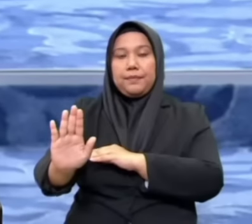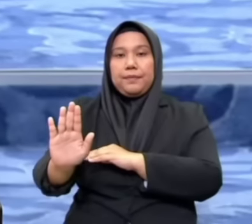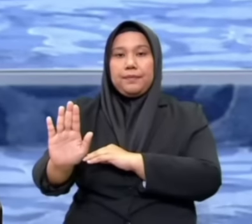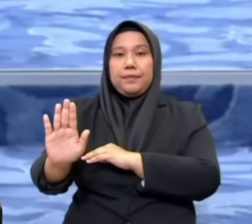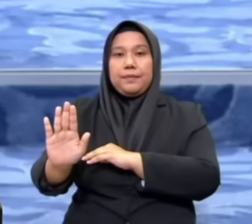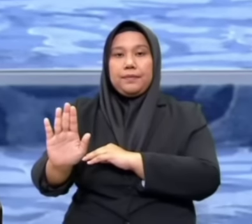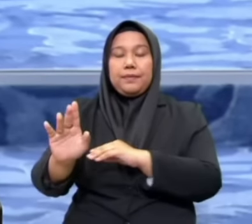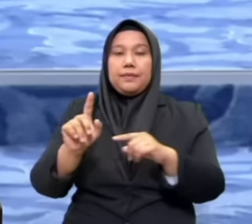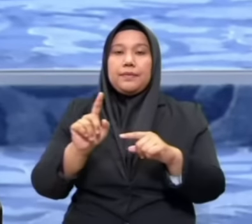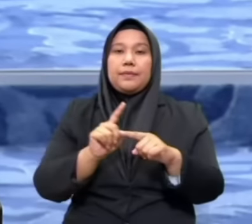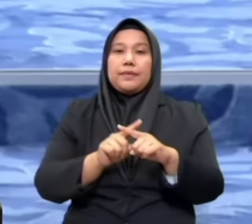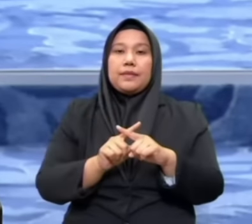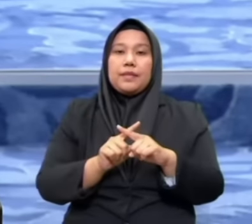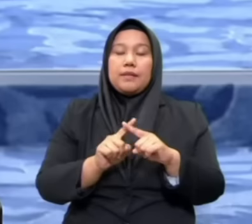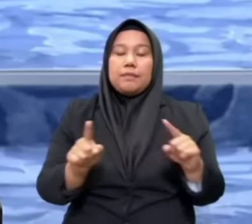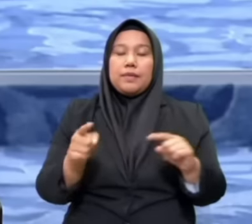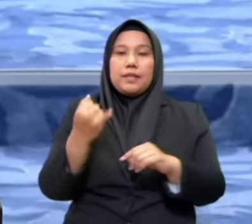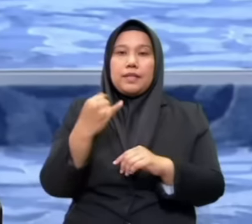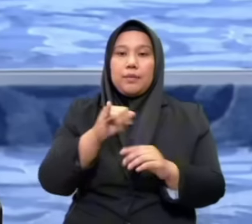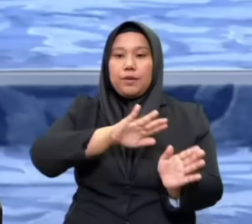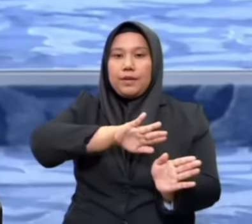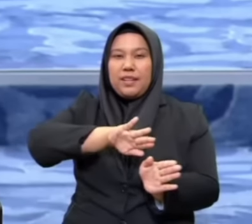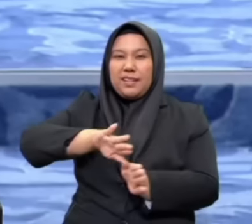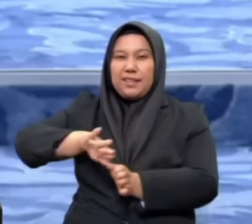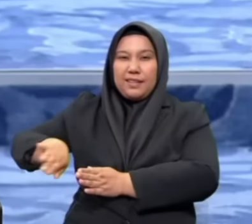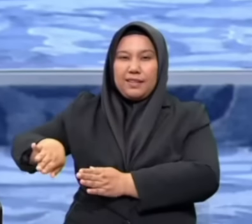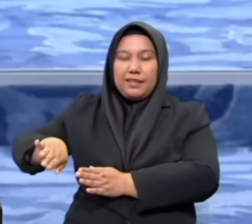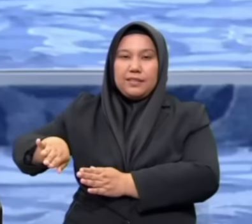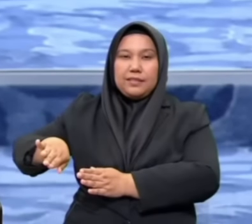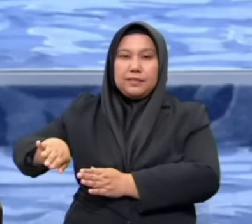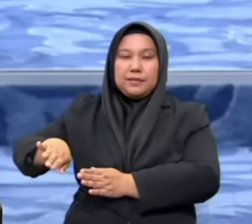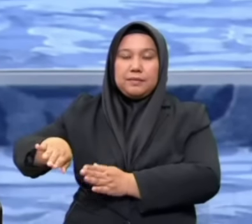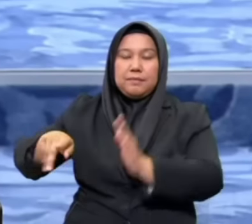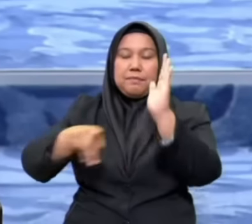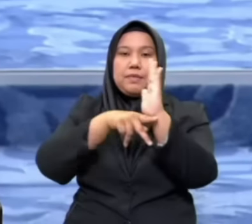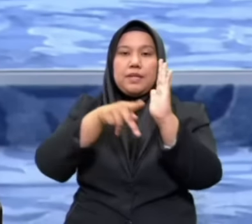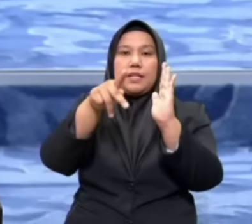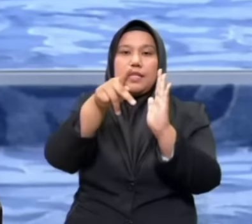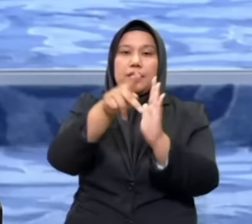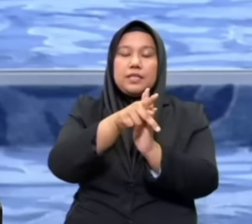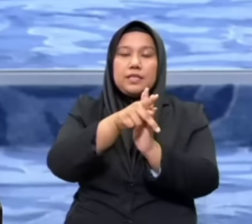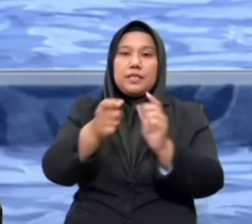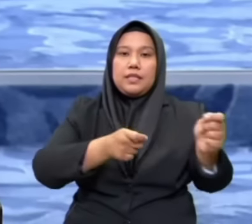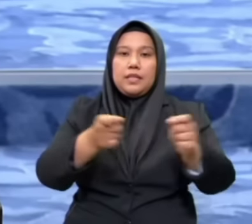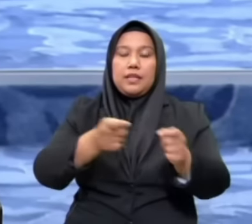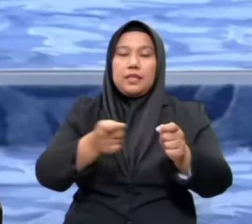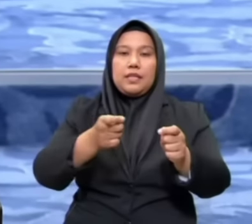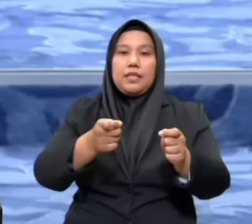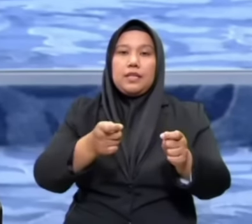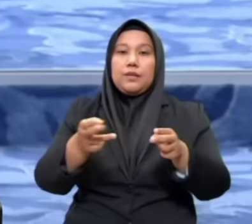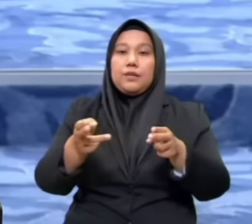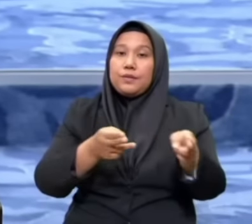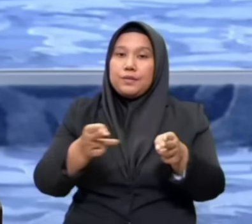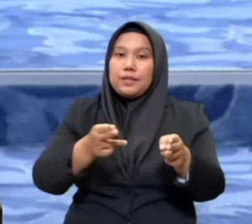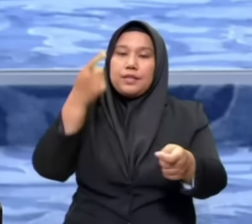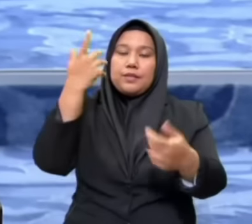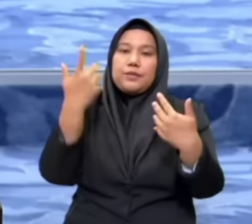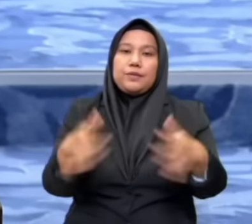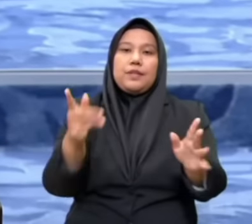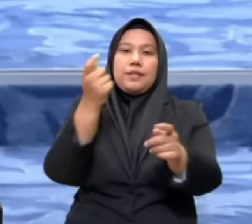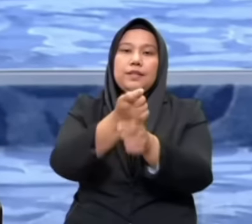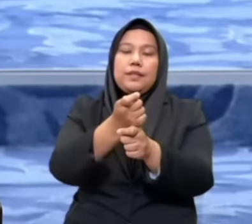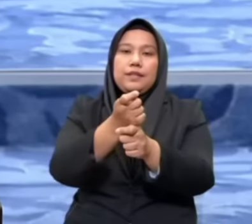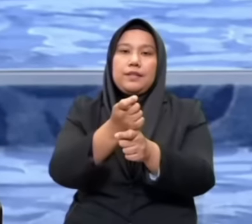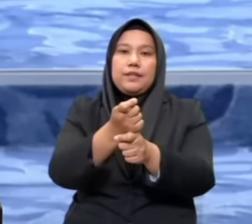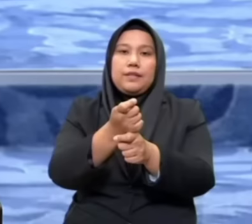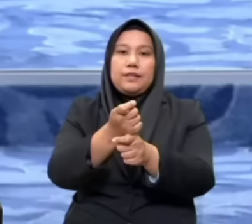tapi tidak harus ketepikan prinsip tata kelola dan tadbir urus yang ditetapkan. Kerana kita pastikan